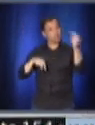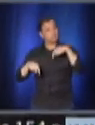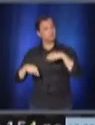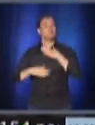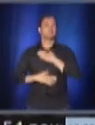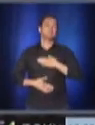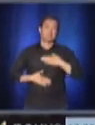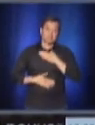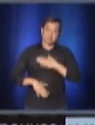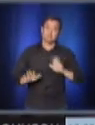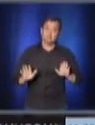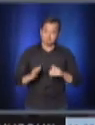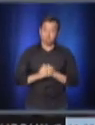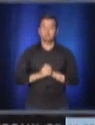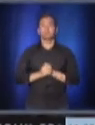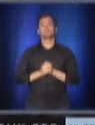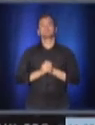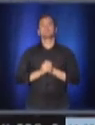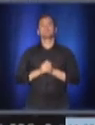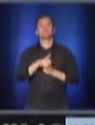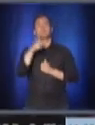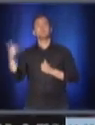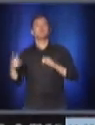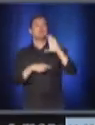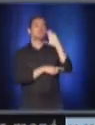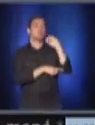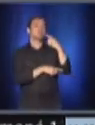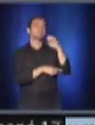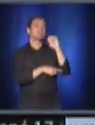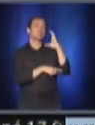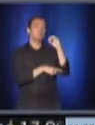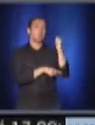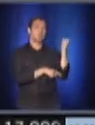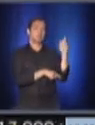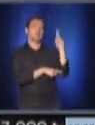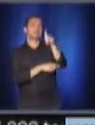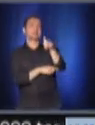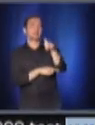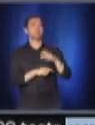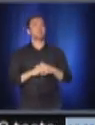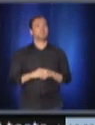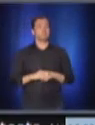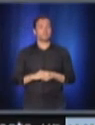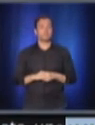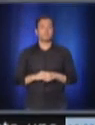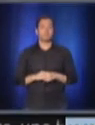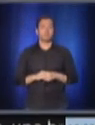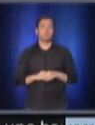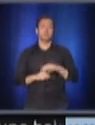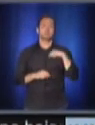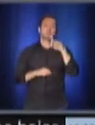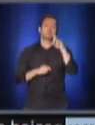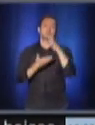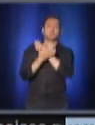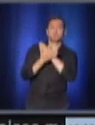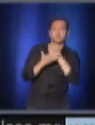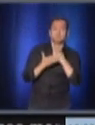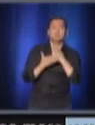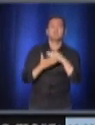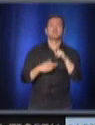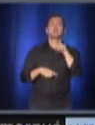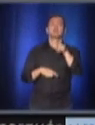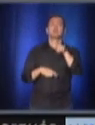y aller avec Annie Guimet de Cogeco. Bonjour. Juste pour faire suite à la question de Pierre, justement, sur les primes